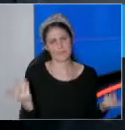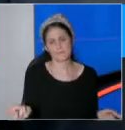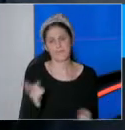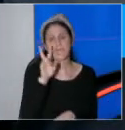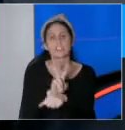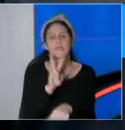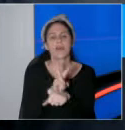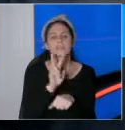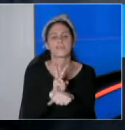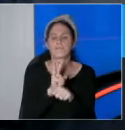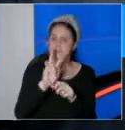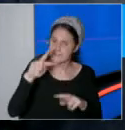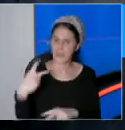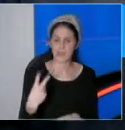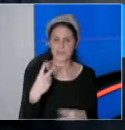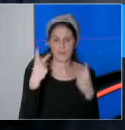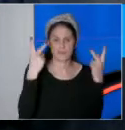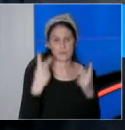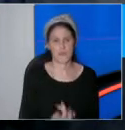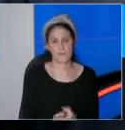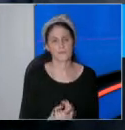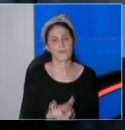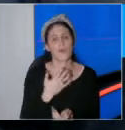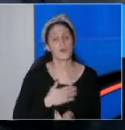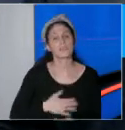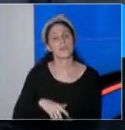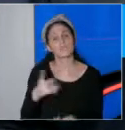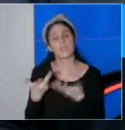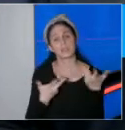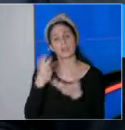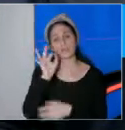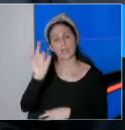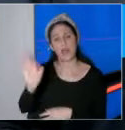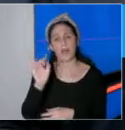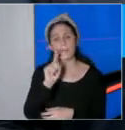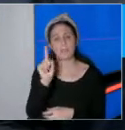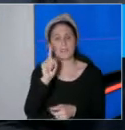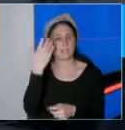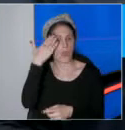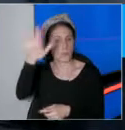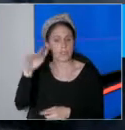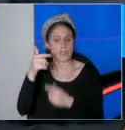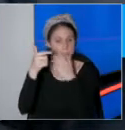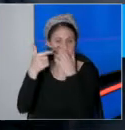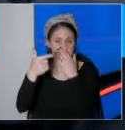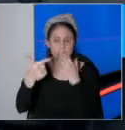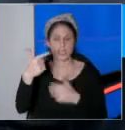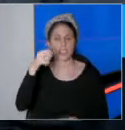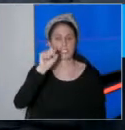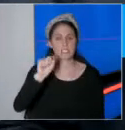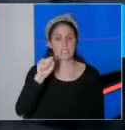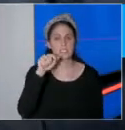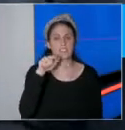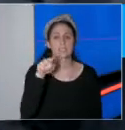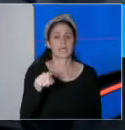תרתי משמע, מה שנקרא. אני רוצה בכל זאת התייחסות שלך, גם מי שלא מכיר את ג'יי סטריט, זה הלובי,